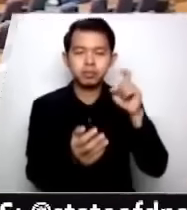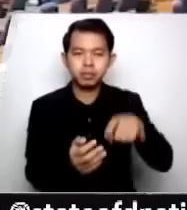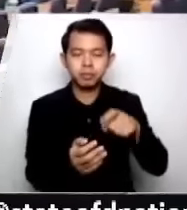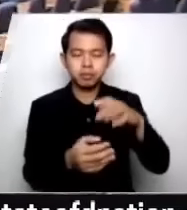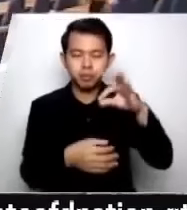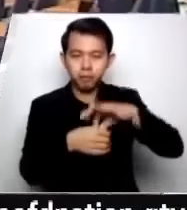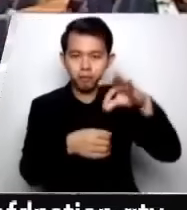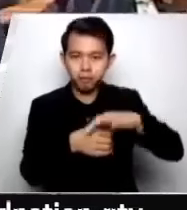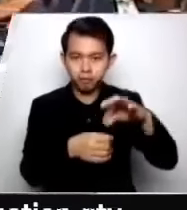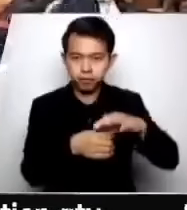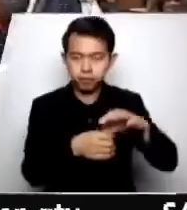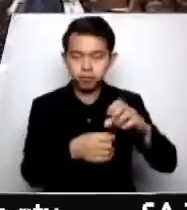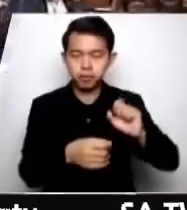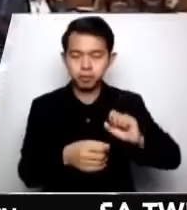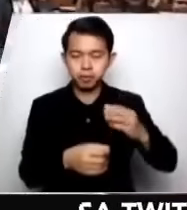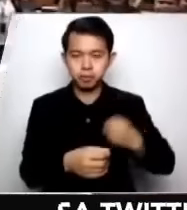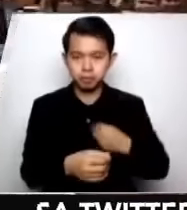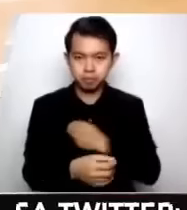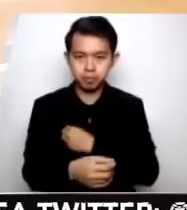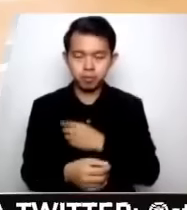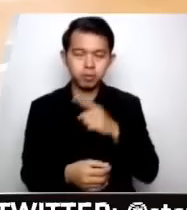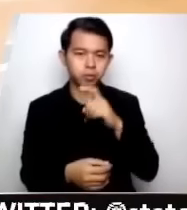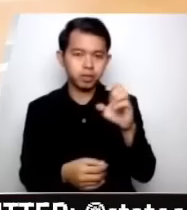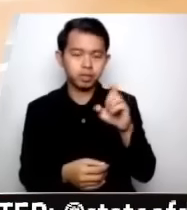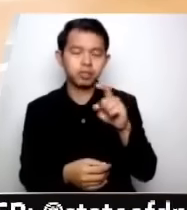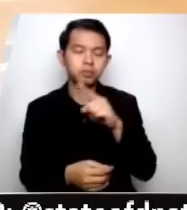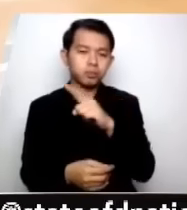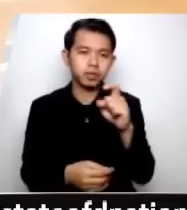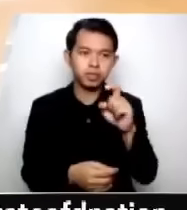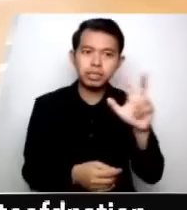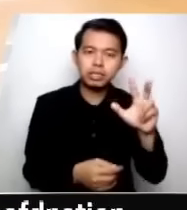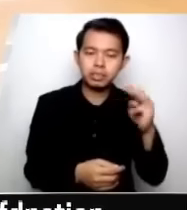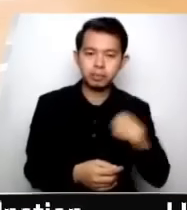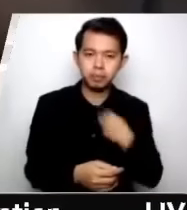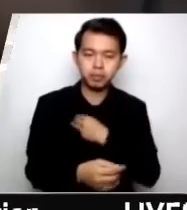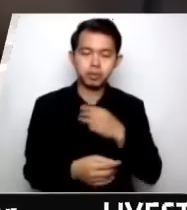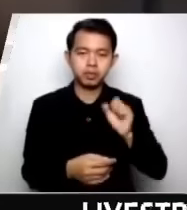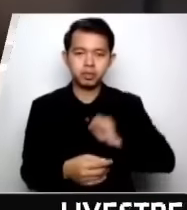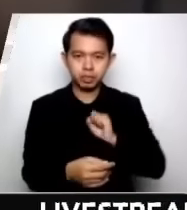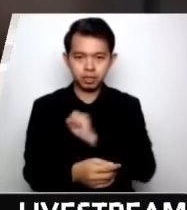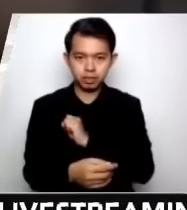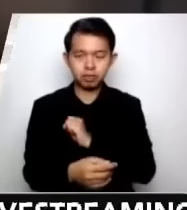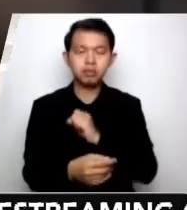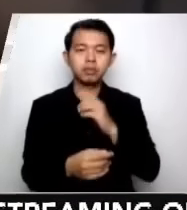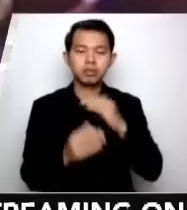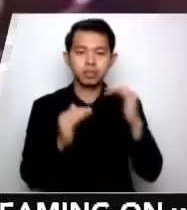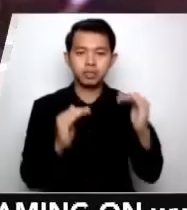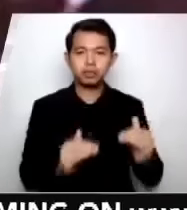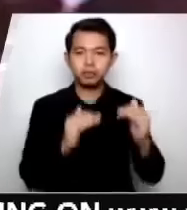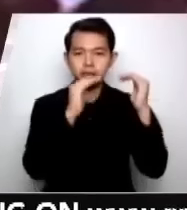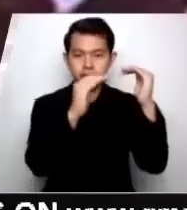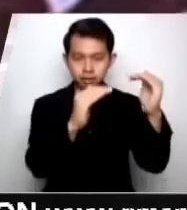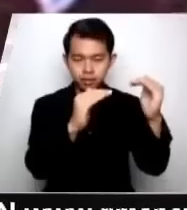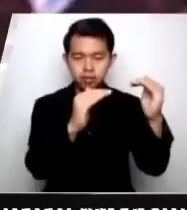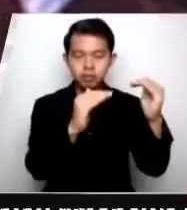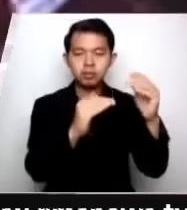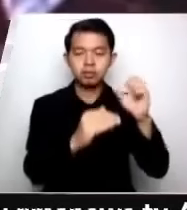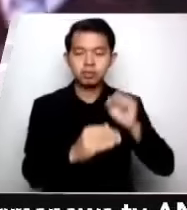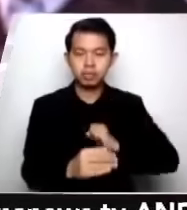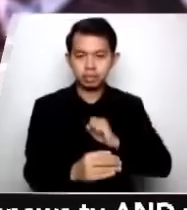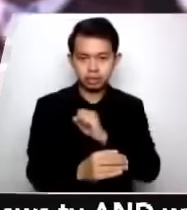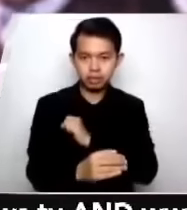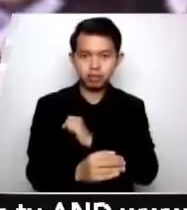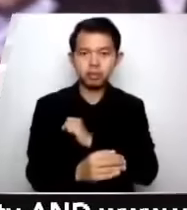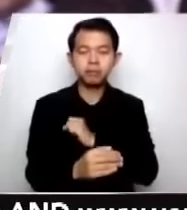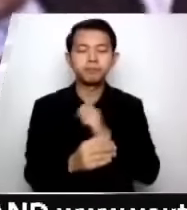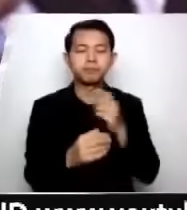ng 103 na mga mambabatas. Saka ito uusad sa Senado na siya namang tatayong impeachment court. Kailangan ng 2/3 o di